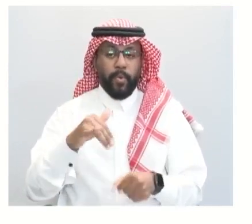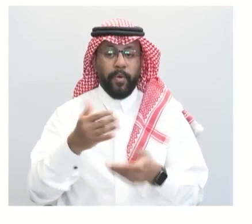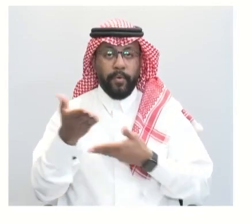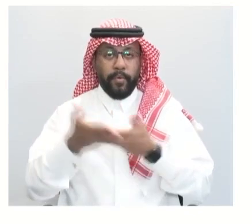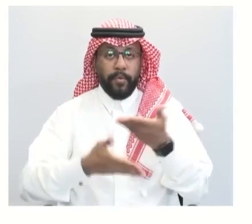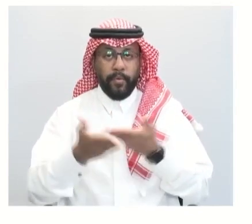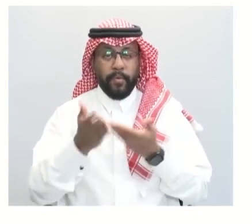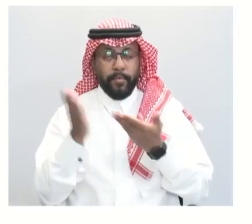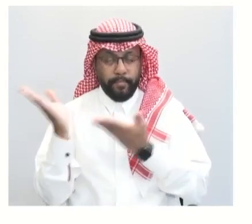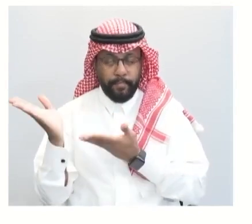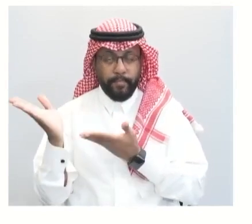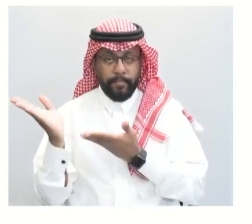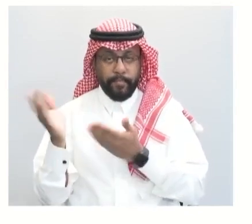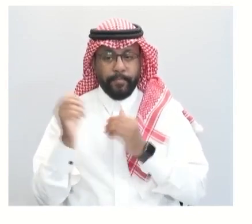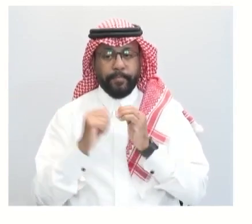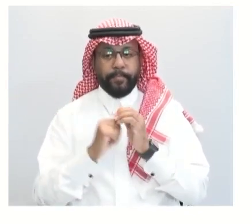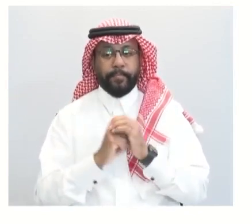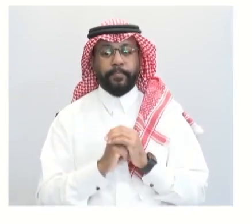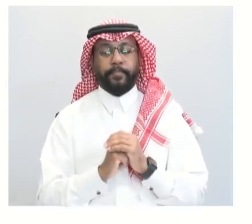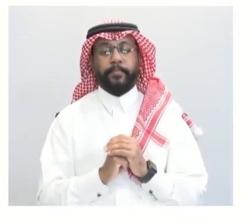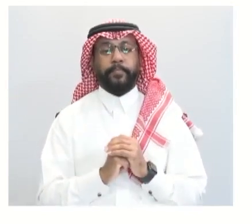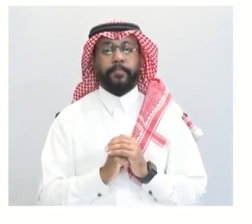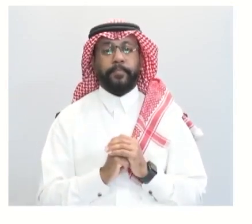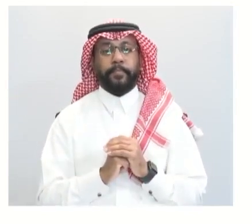الحل سويا باذن الله